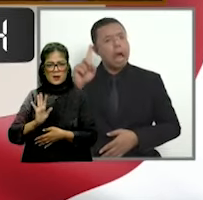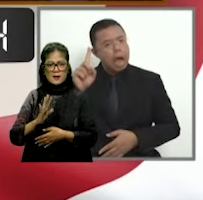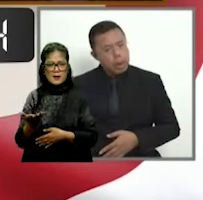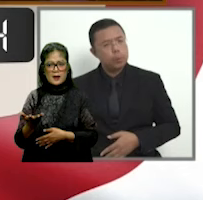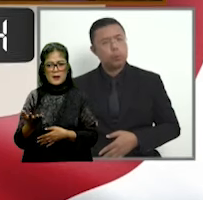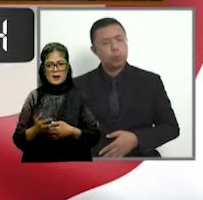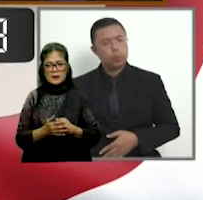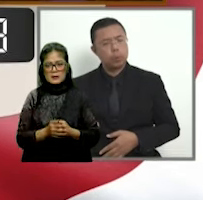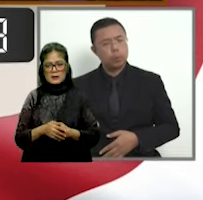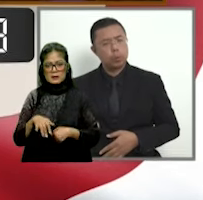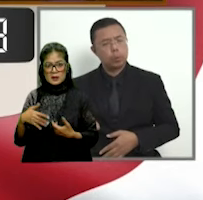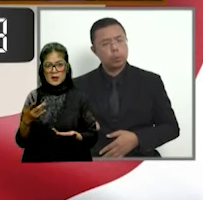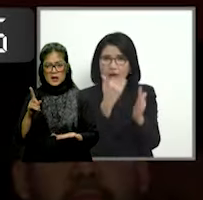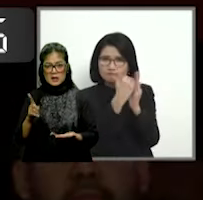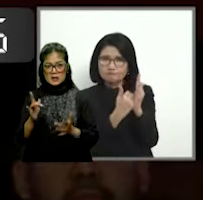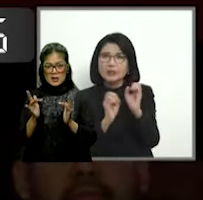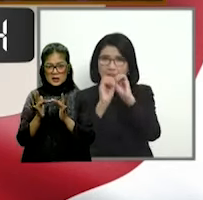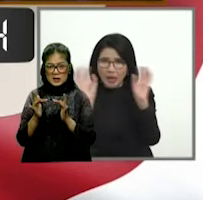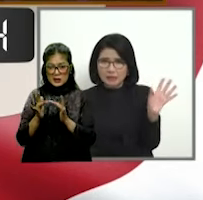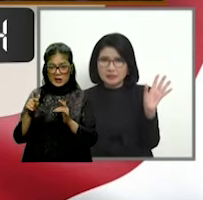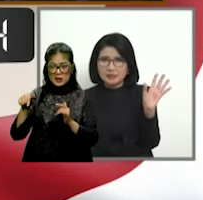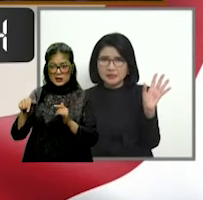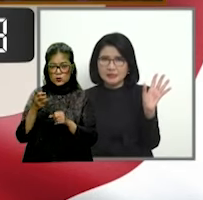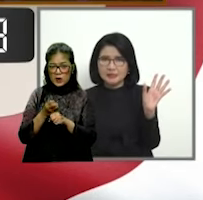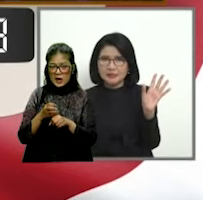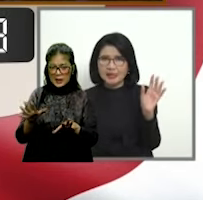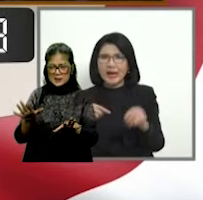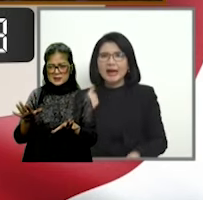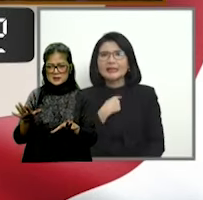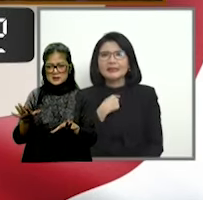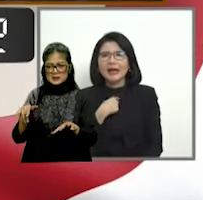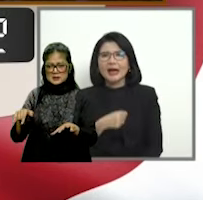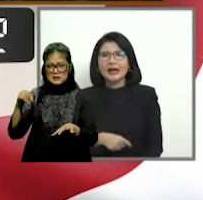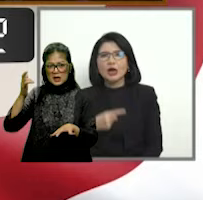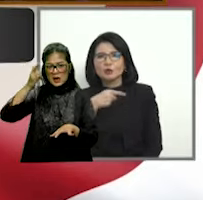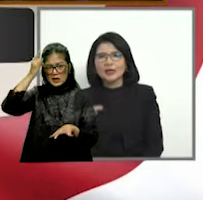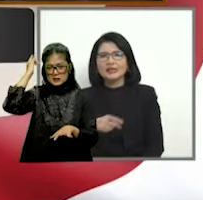debat tentang internet gratis antara capres Ganjar pranowo dan capres nomor urut